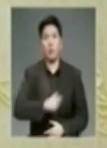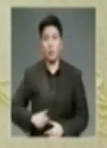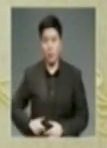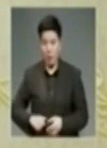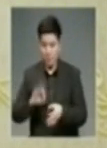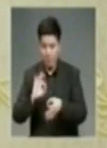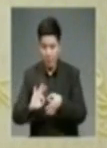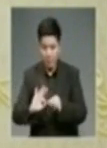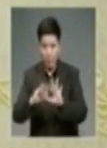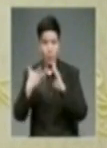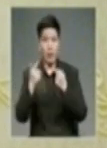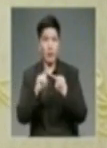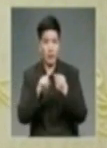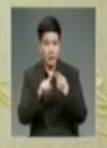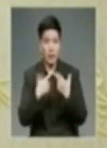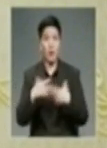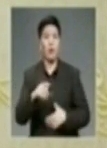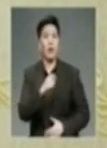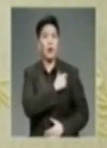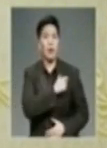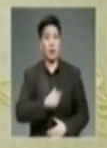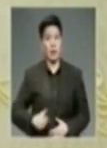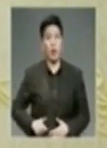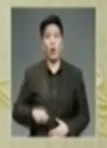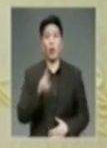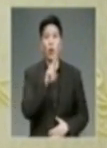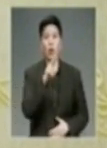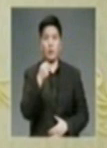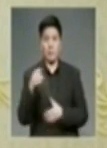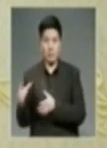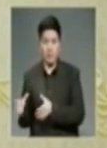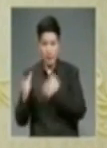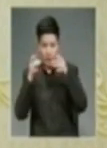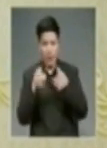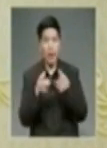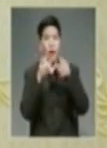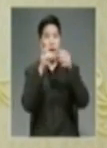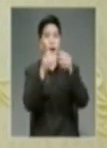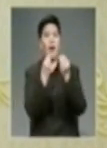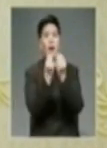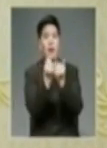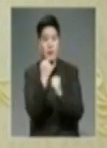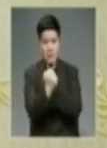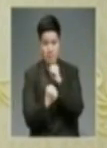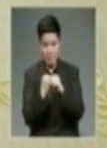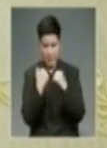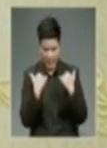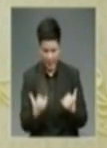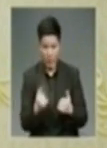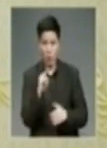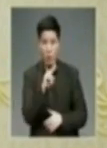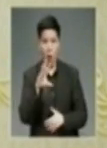9และพระราชพิธีบรมราชาภิเษกในหลวงรัชกาลใหม่ให้สมพระเกียรติในช่วงปลายปี2560